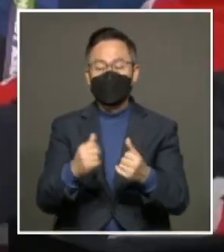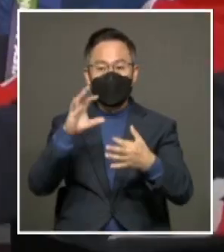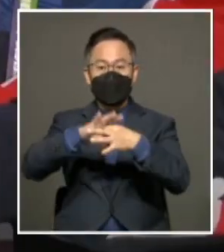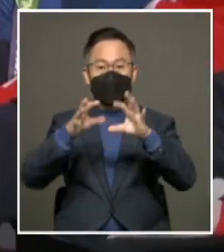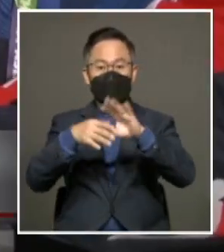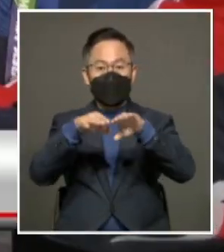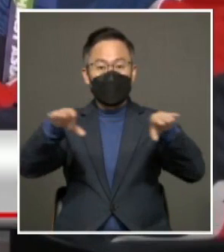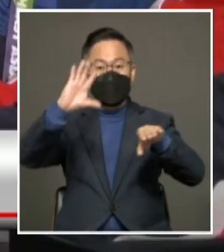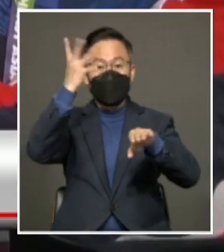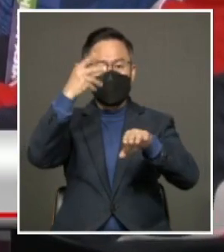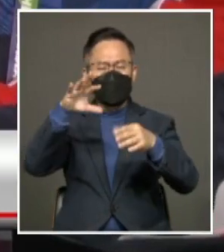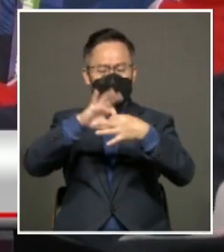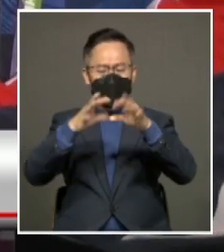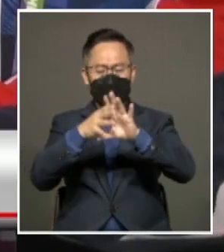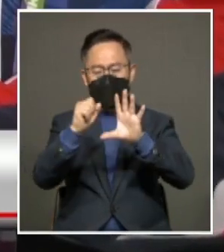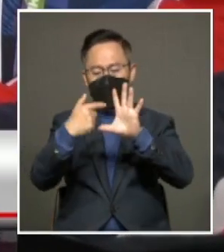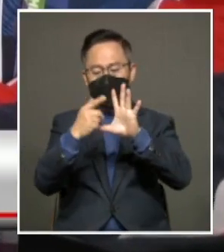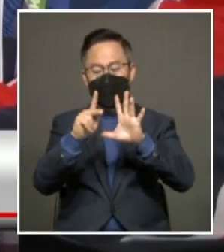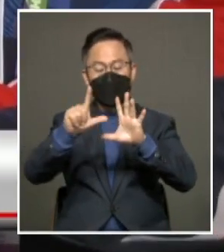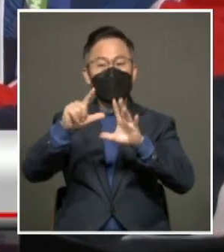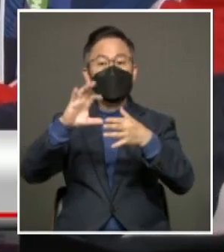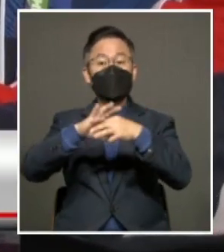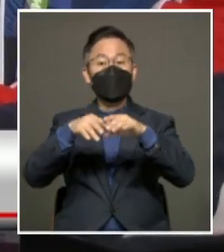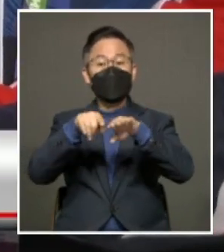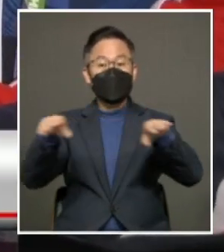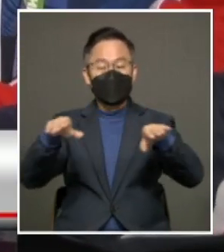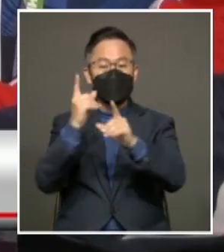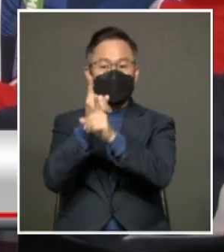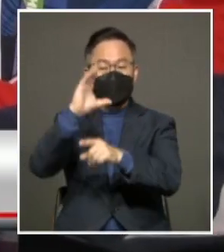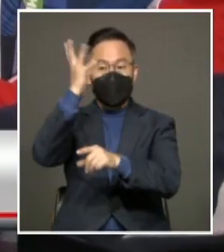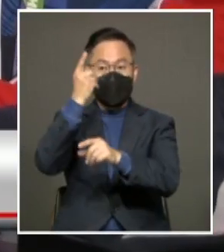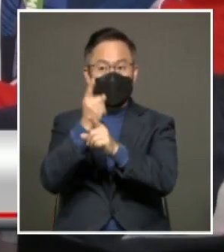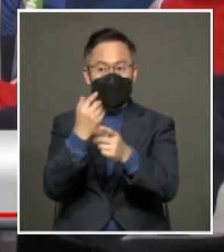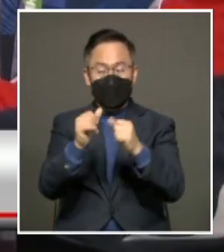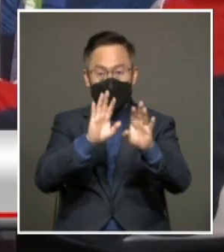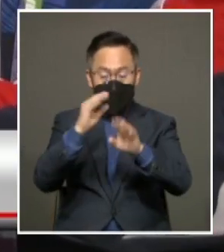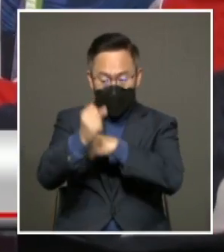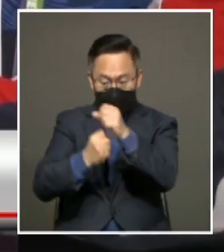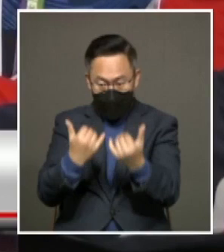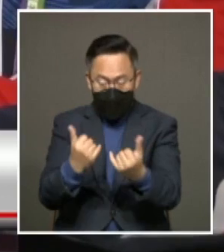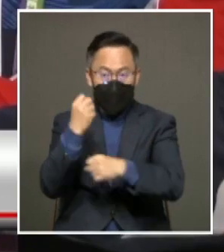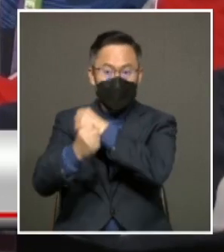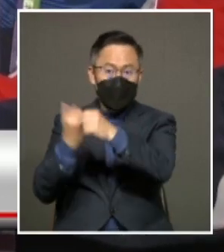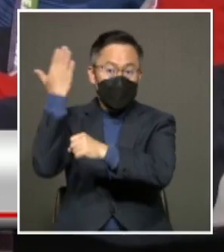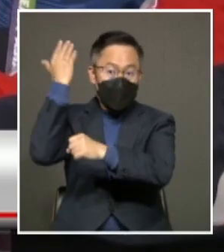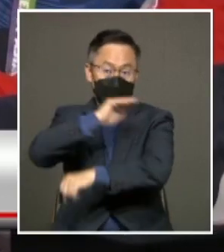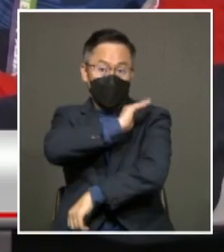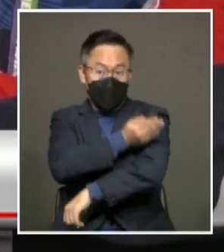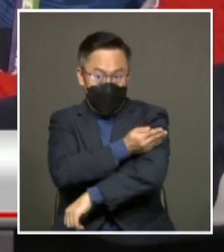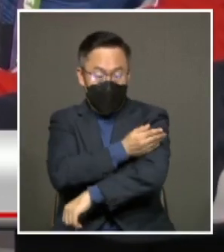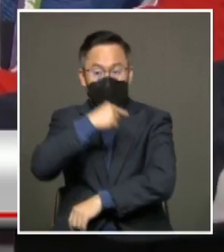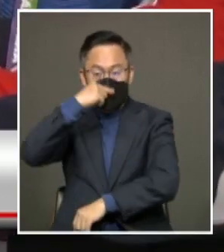ลของเราเหรียญที่ได้ในขณะนี้เนี่ยดีกว่าครั้งที่เราแข่งซีเกม